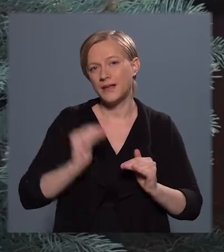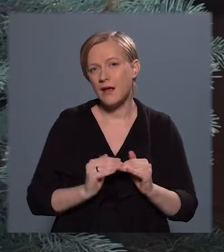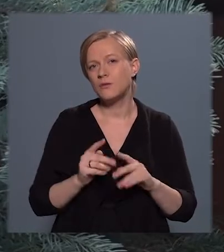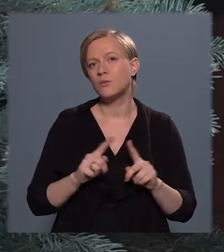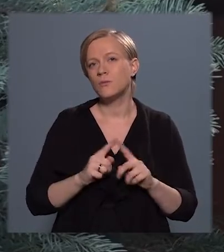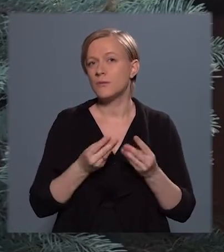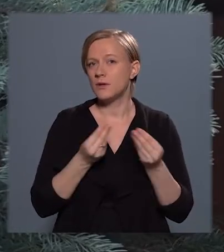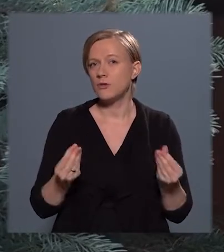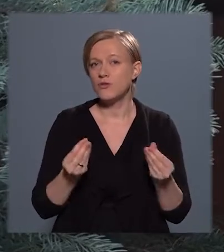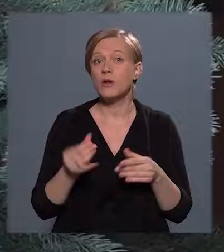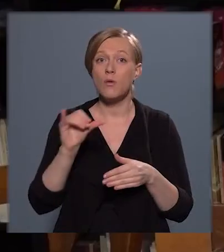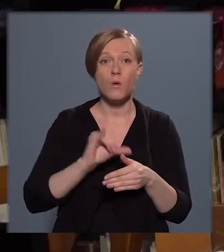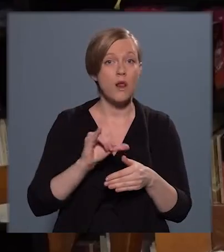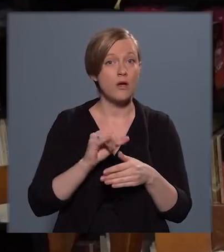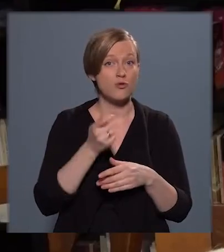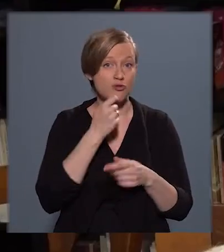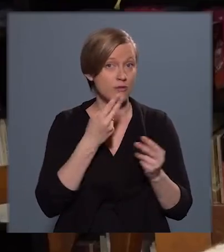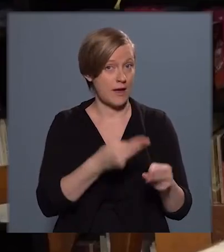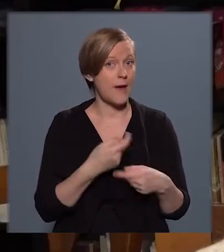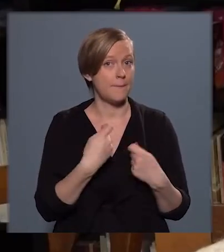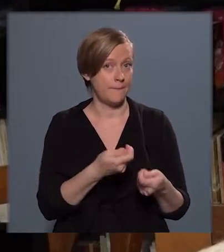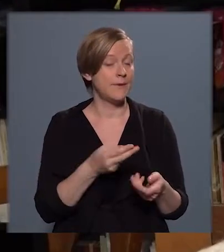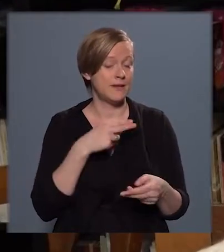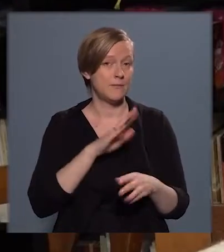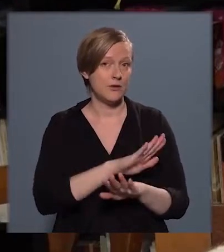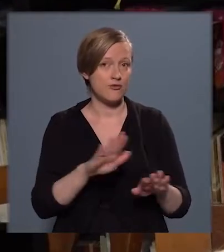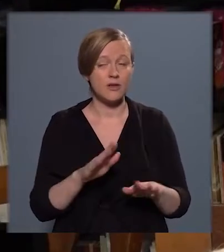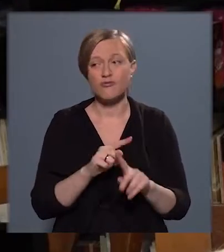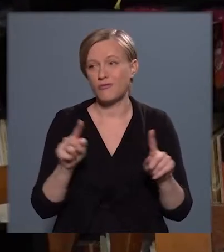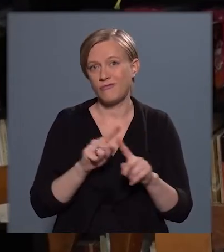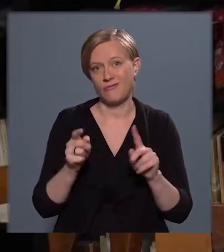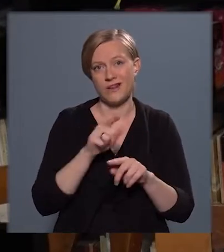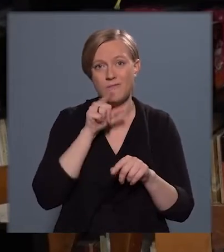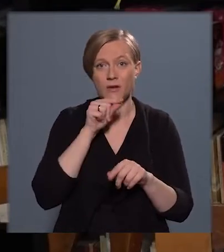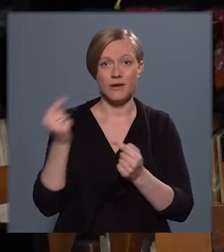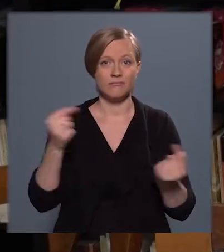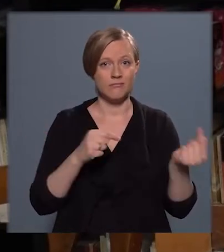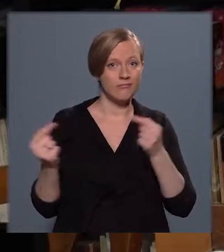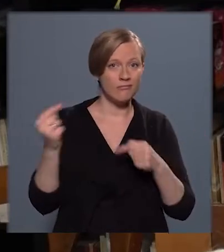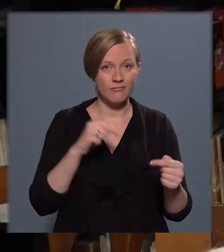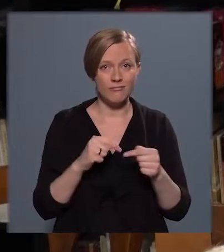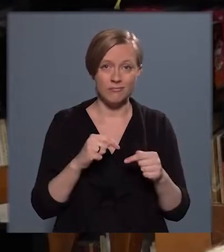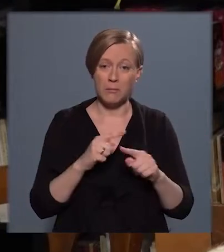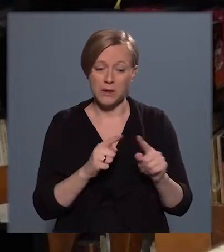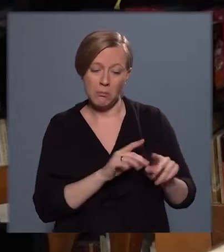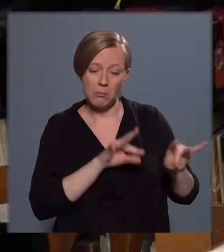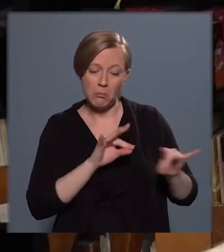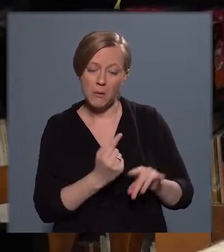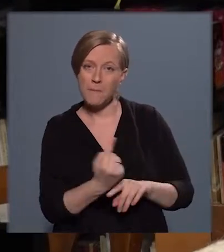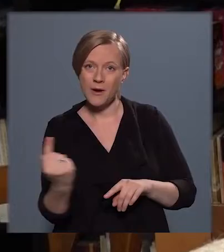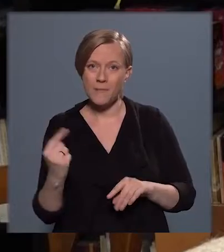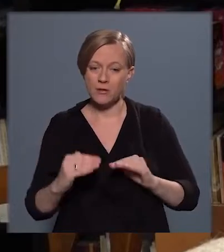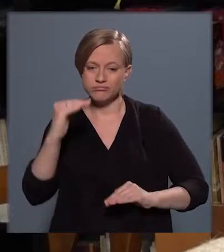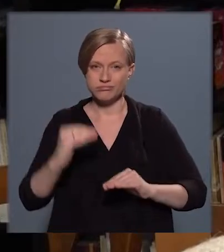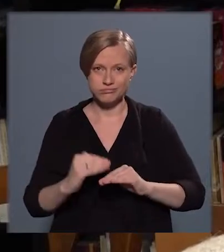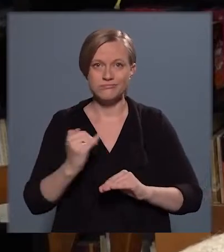különböző minőségű olajos tápot érdemes nekik adni, hiszen rengeteg sokféle madár jön az eleségre, és mindenki ki tudja választani azt, amit éppen